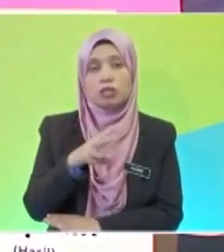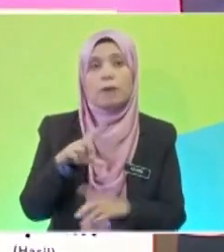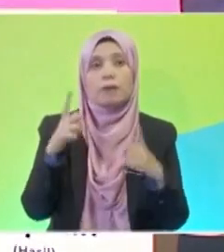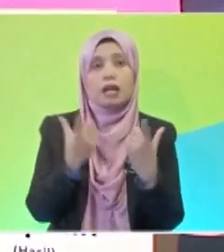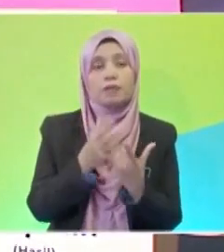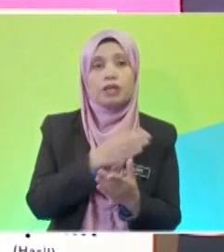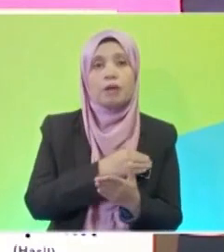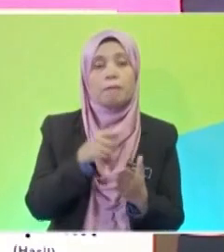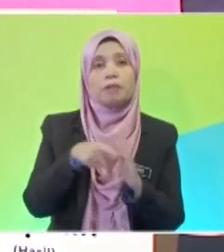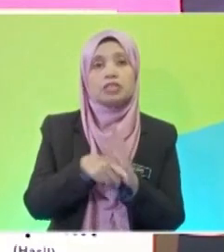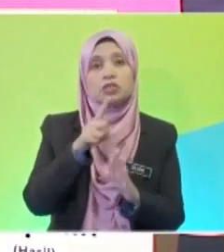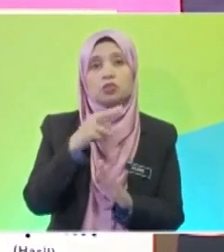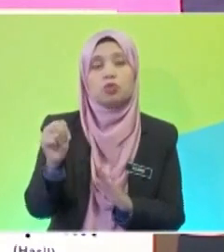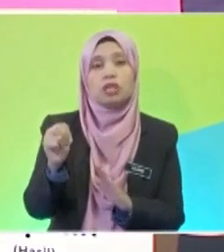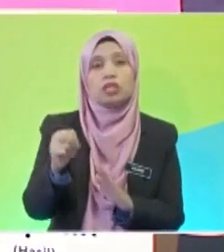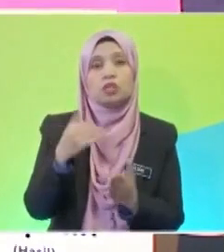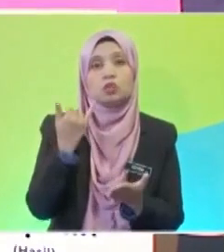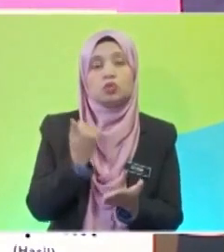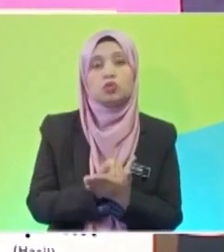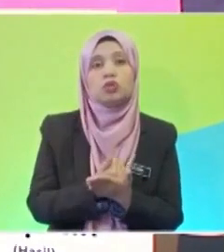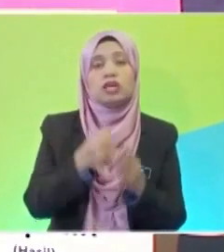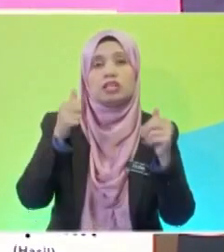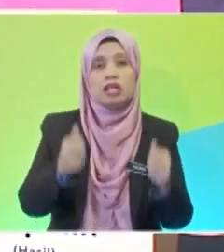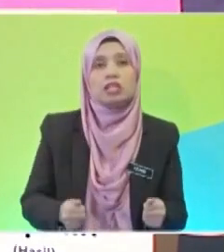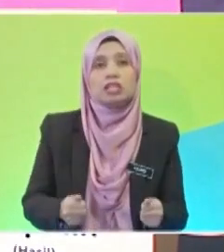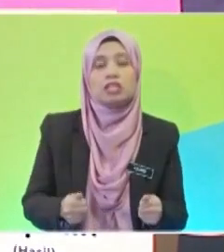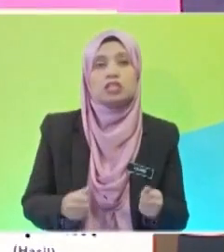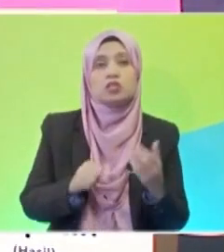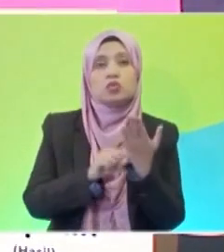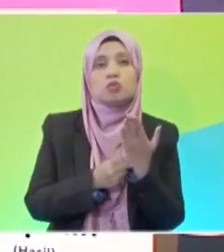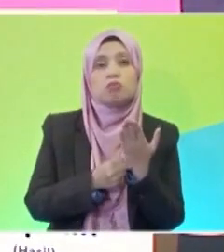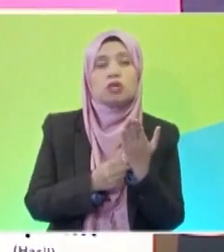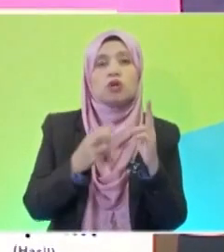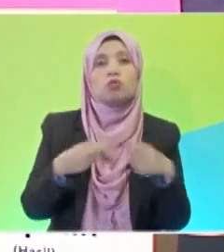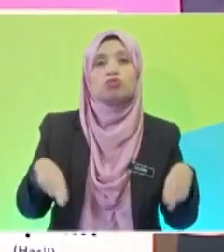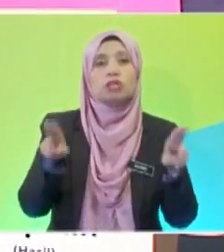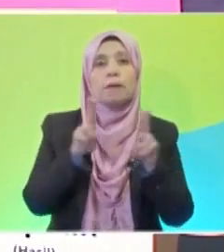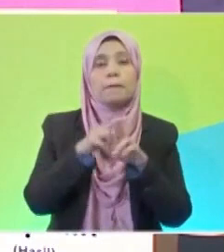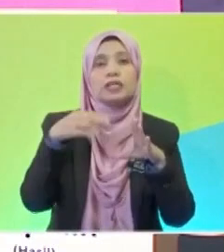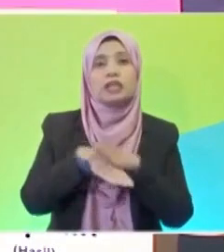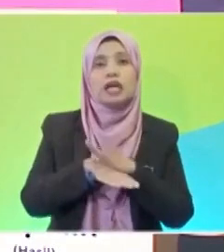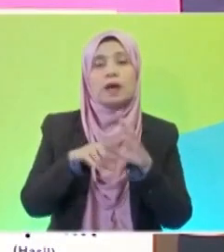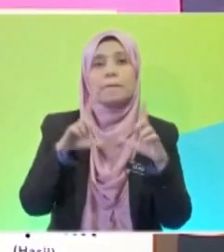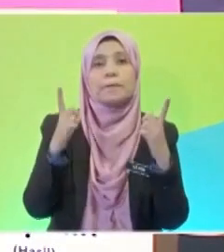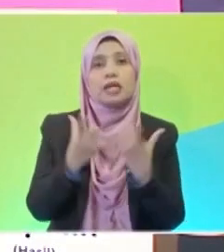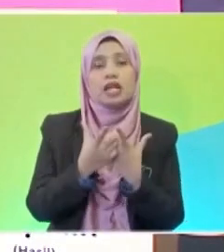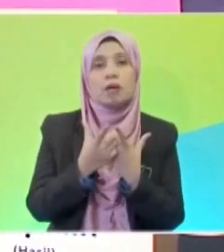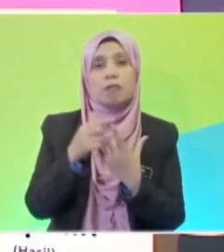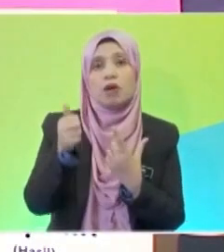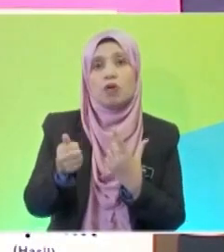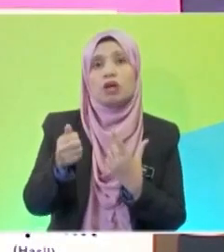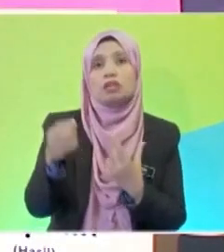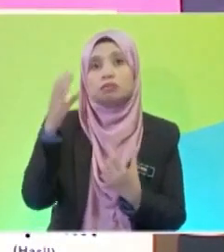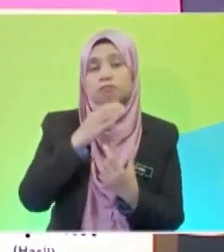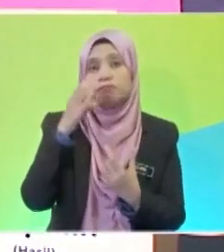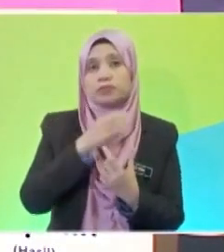persatuan. Yuran ahli. Ini adalah sumber utama dalam kelab dan persatuan. Awak kena cari berapa